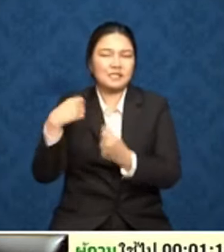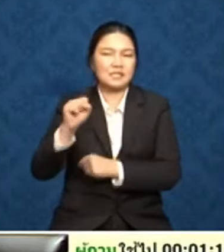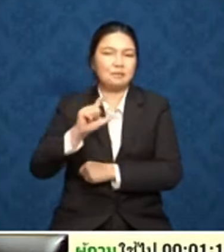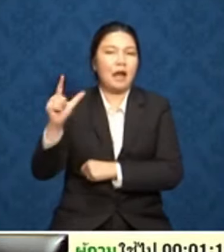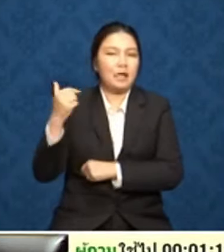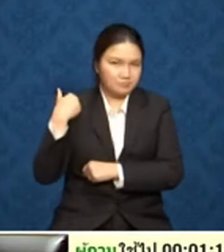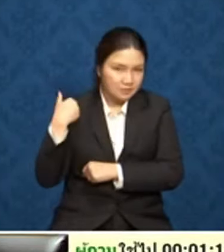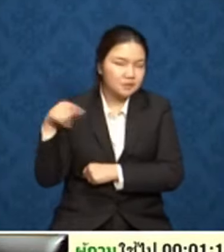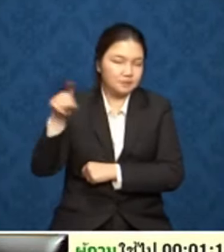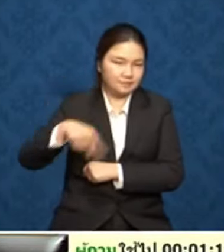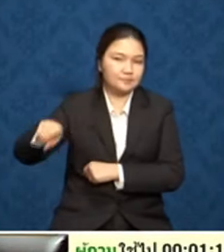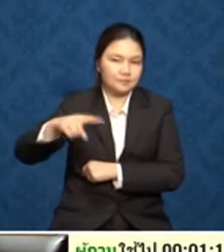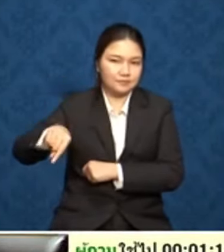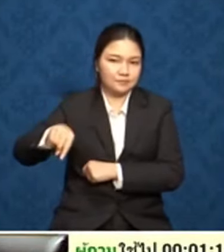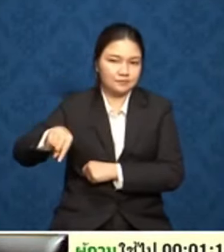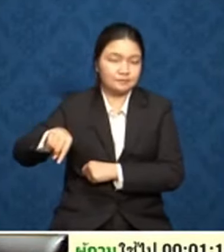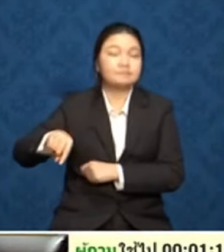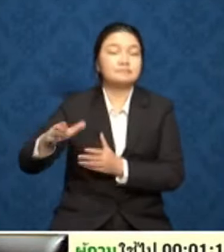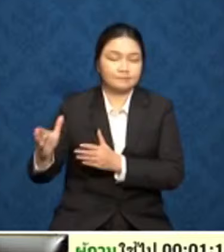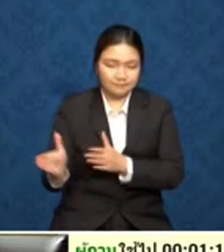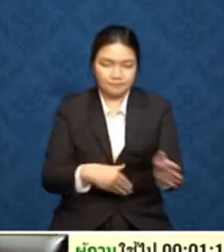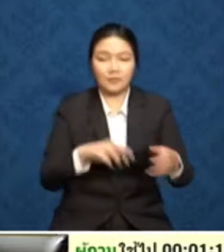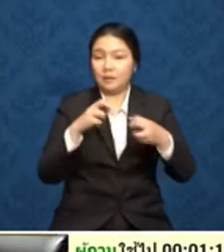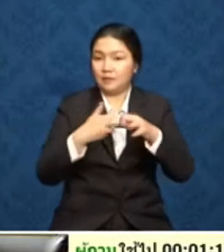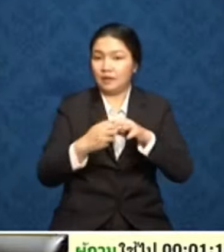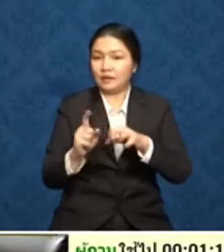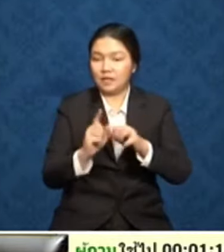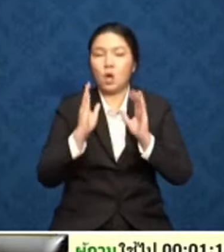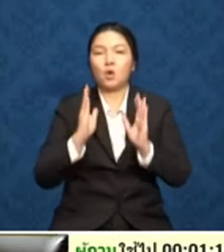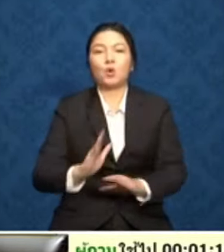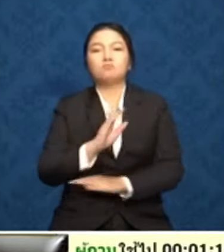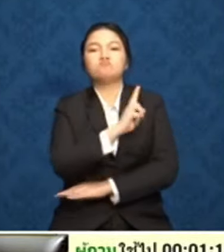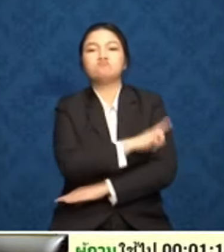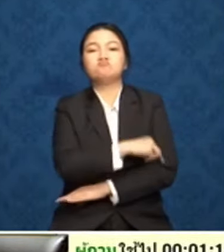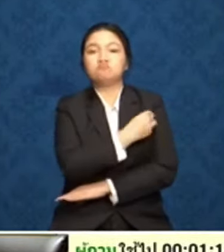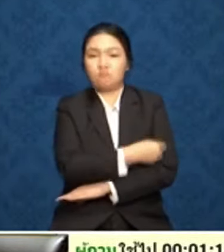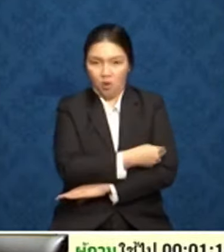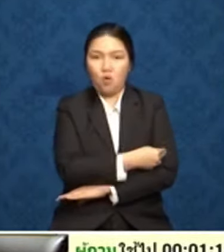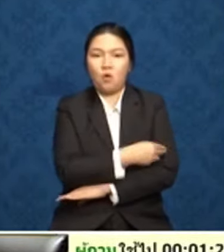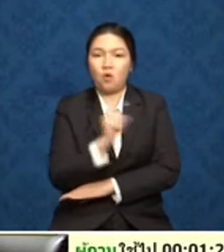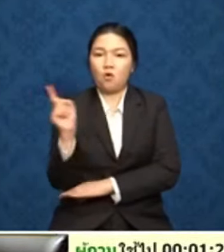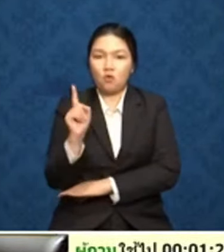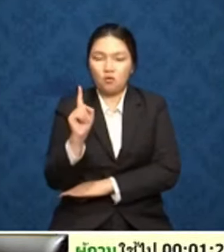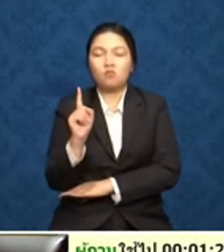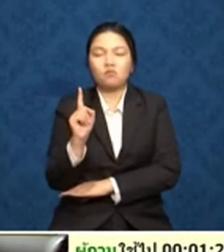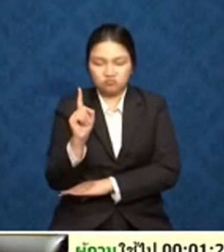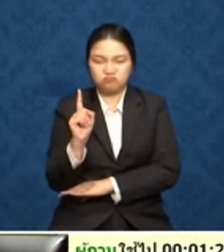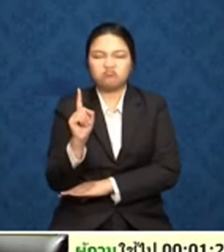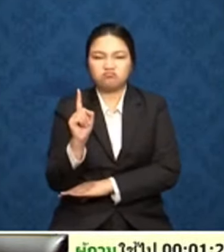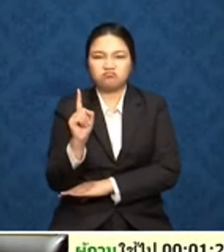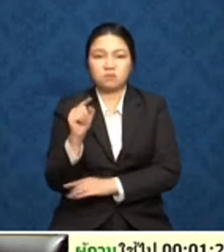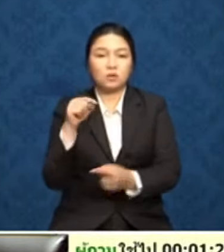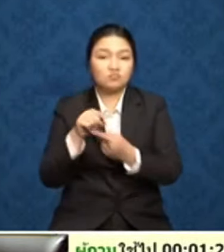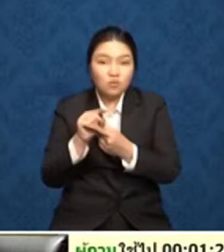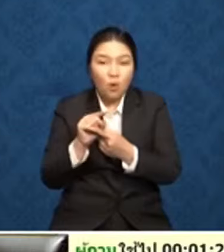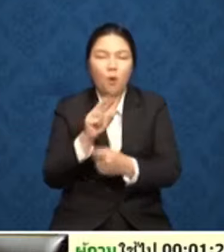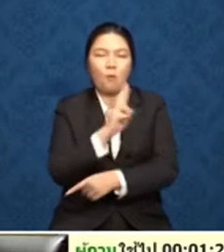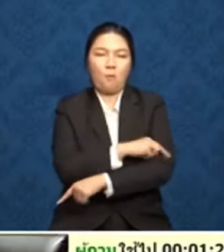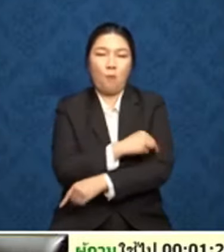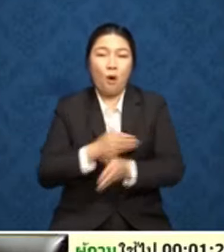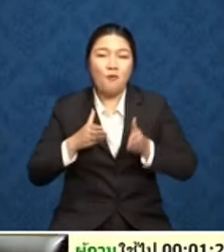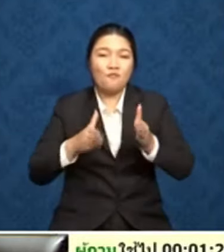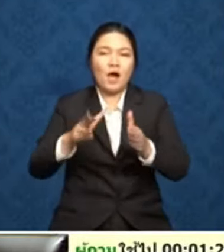ปัญหาที่ทราบกันอยู่แล้วก็คือว่าบุคลากรทางการแพทย์โดยเฉพาะอย่างยิ่งบุคลากรที่เกี่ยวกับเรื่องจิตเวชเนี่ย